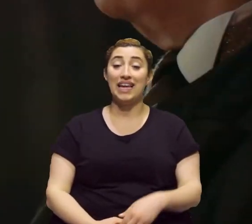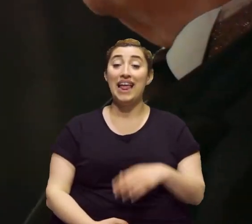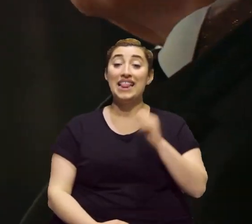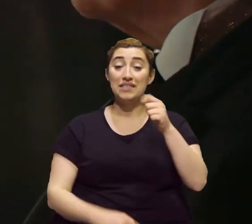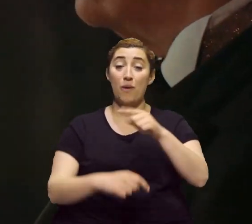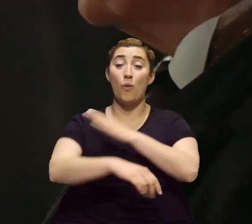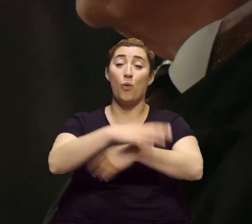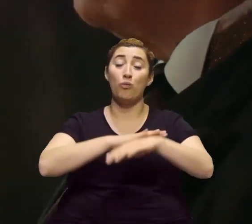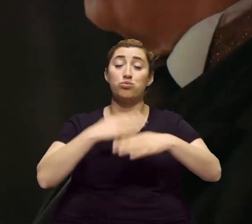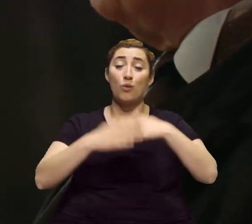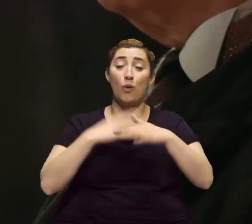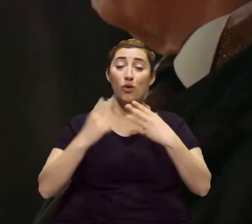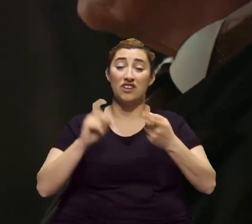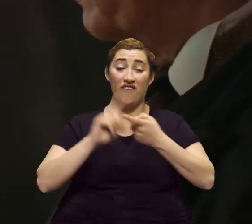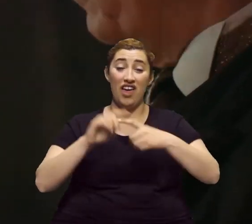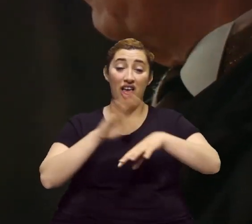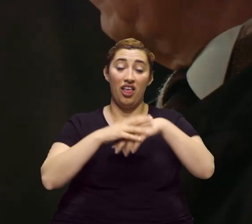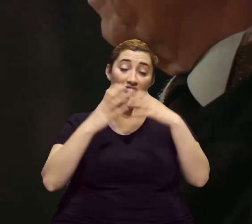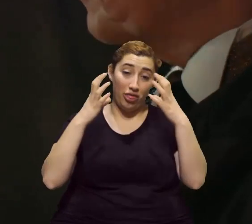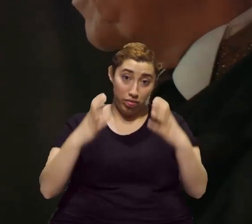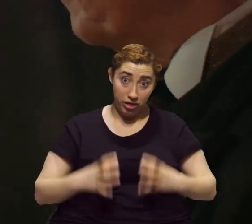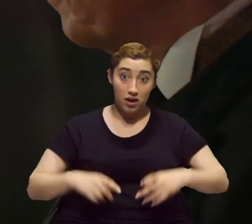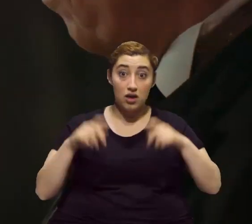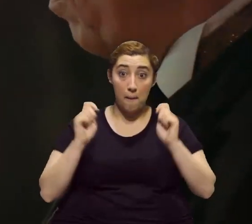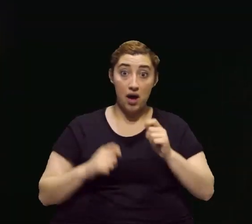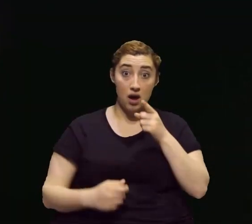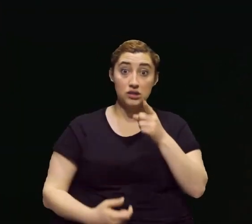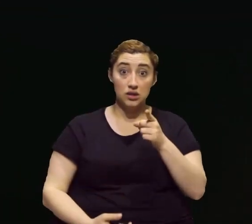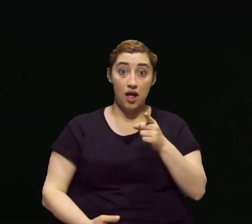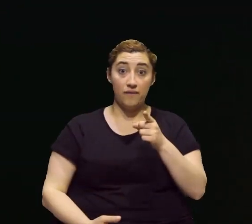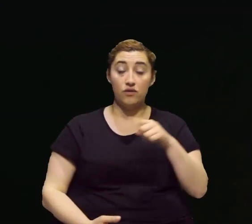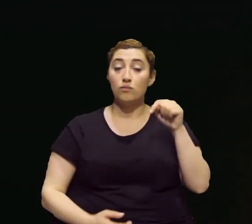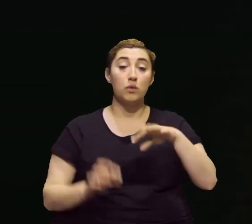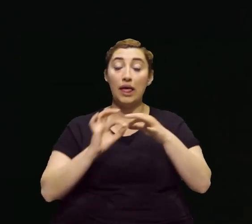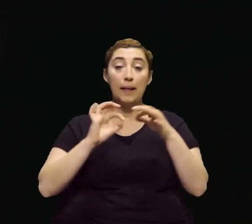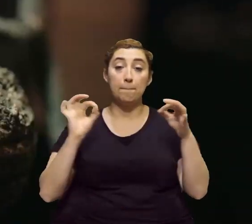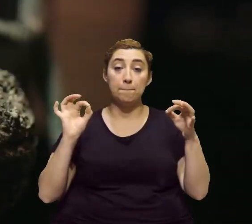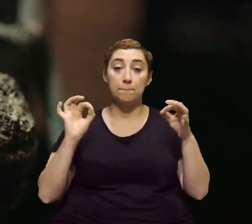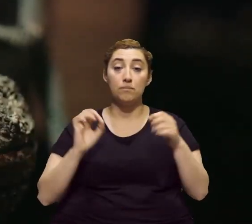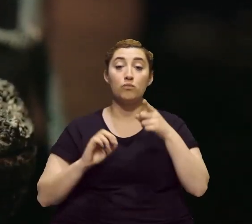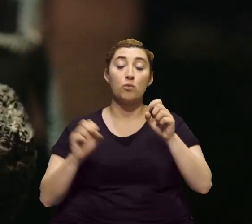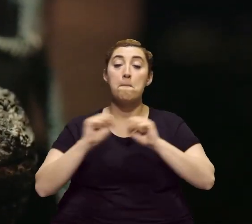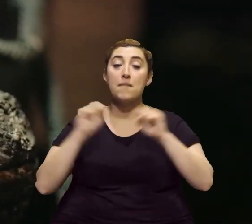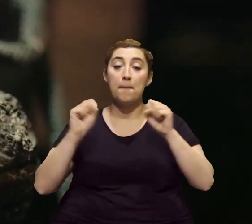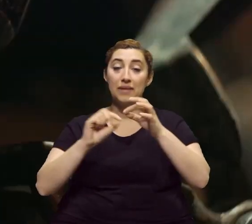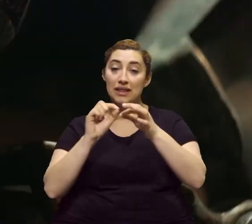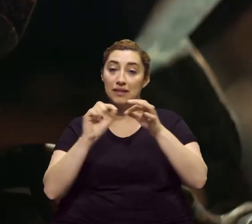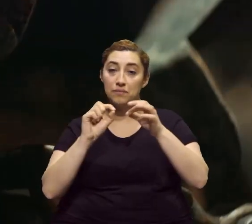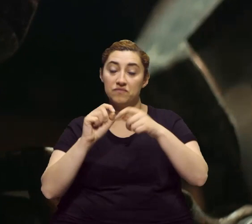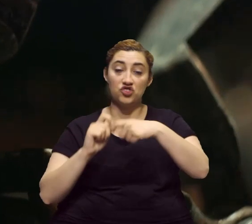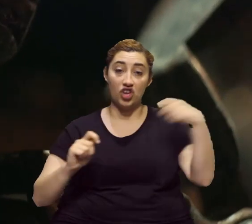zamanki kolun yorulur ve elin aşağıya inerse... bu ip... o bombanın